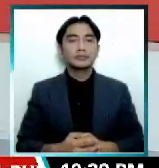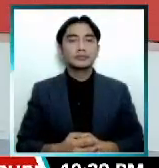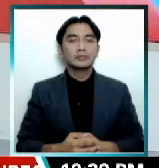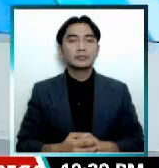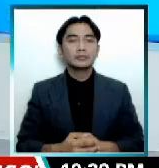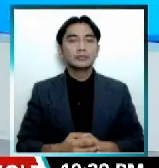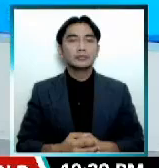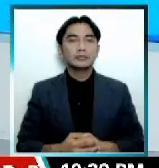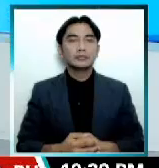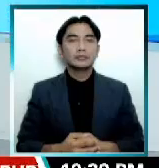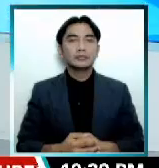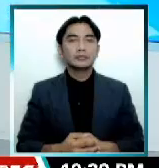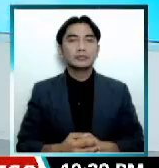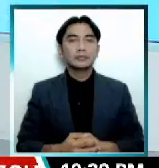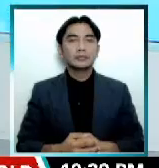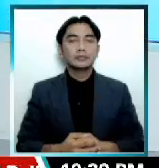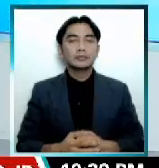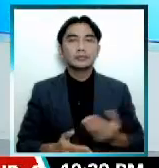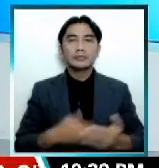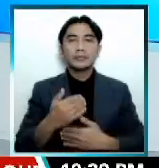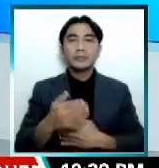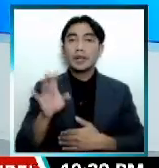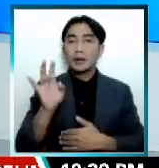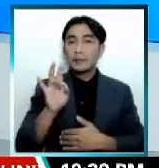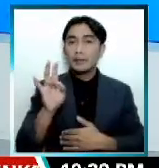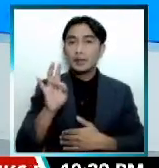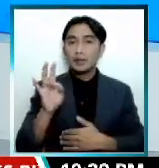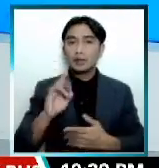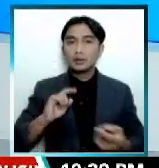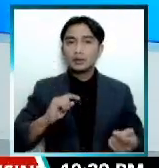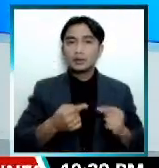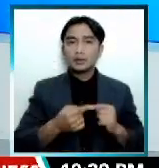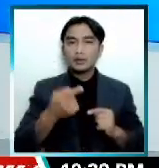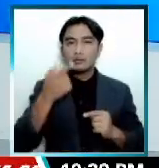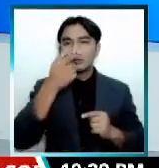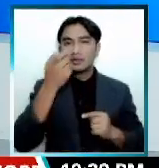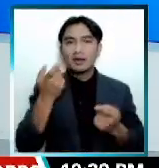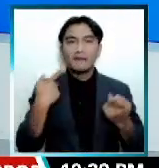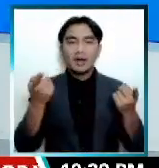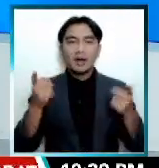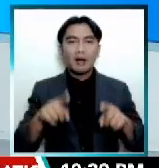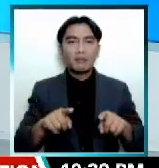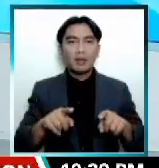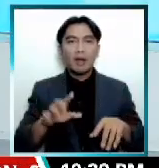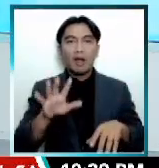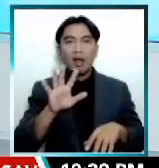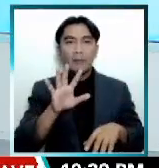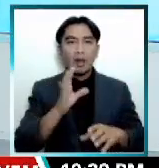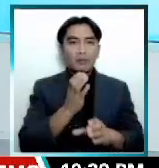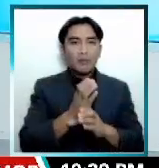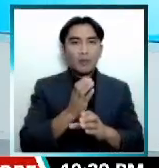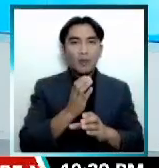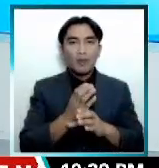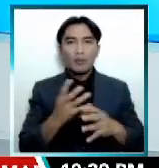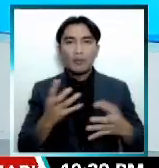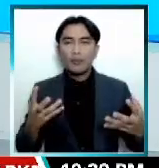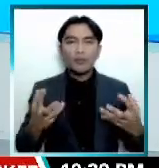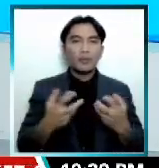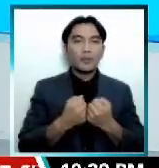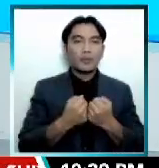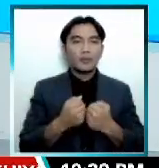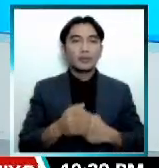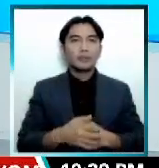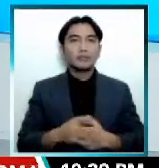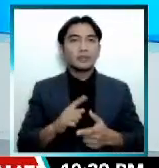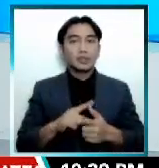Ito ang sugatan sa karambola ng 5 sasakyan sa Pampanga. Nahulikam naman ang pang-hold up ng isang dating sundalo